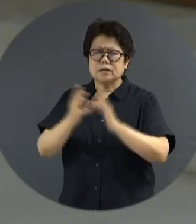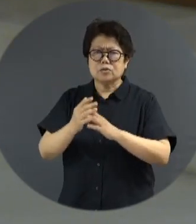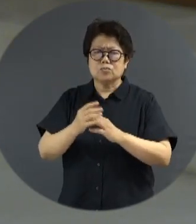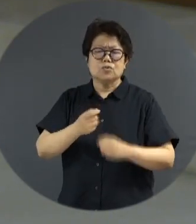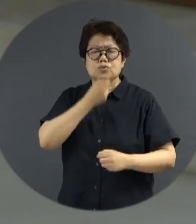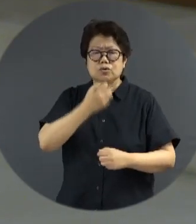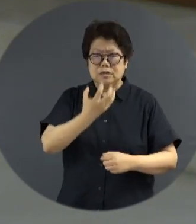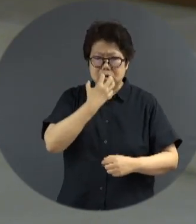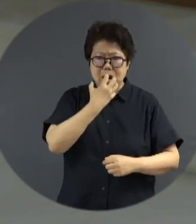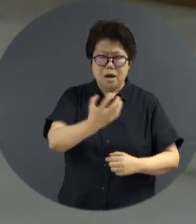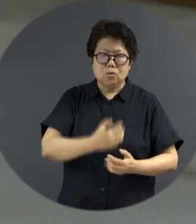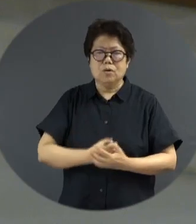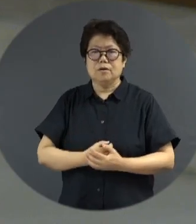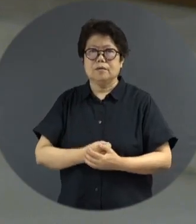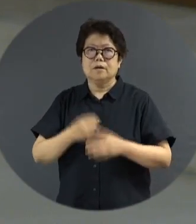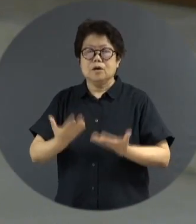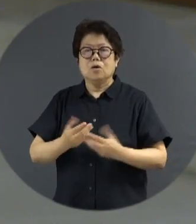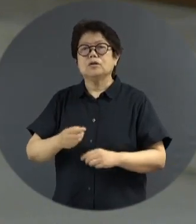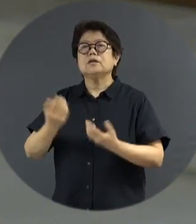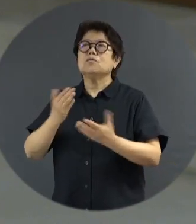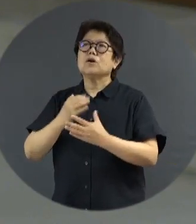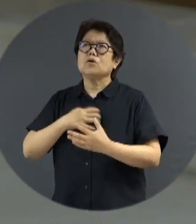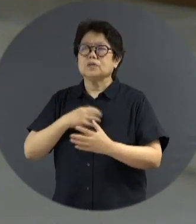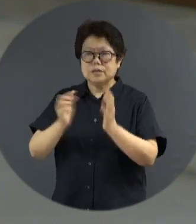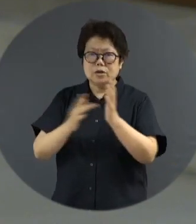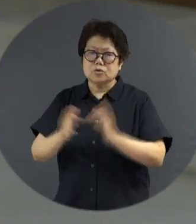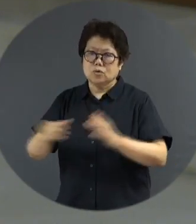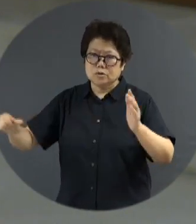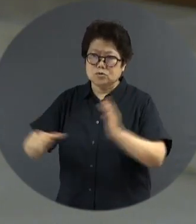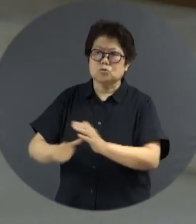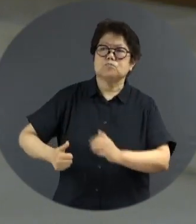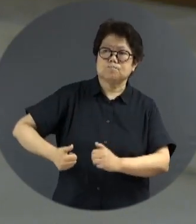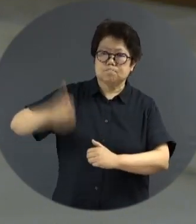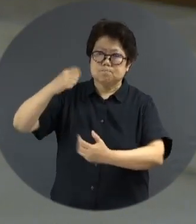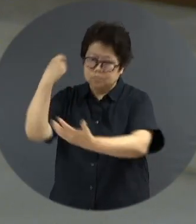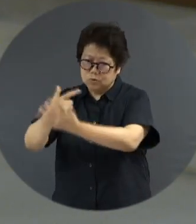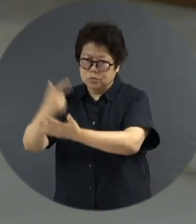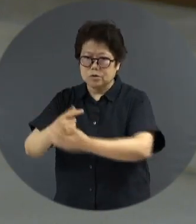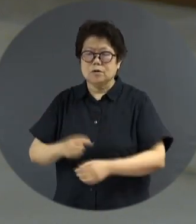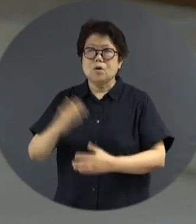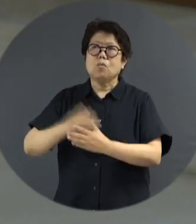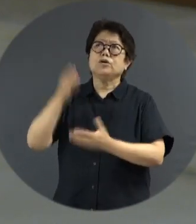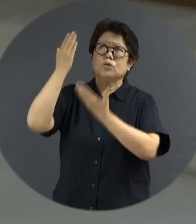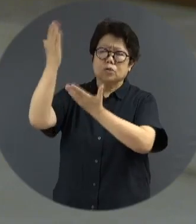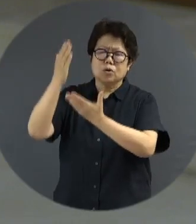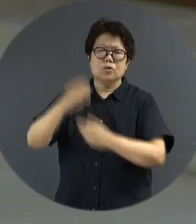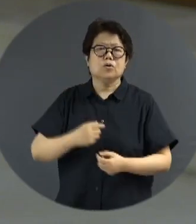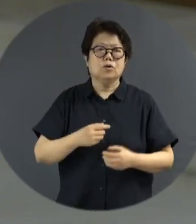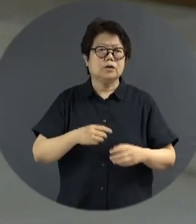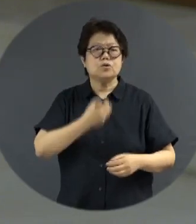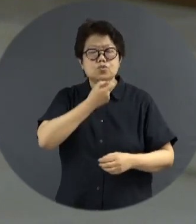以认识我主基督耶稣为至宝，为了他我自愿损失一切，为赚得基